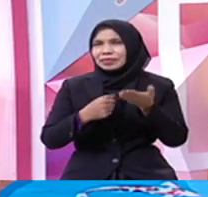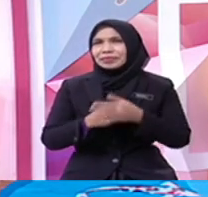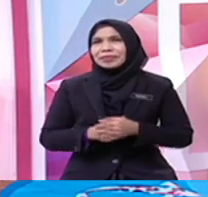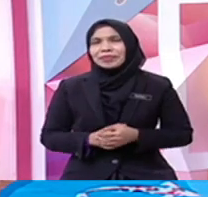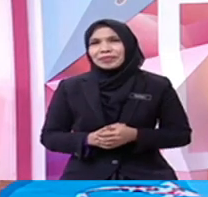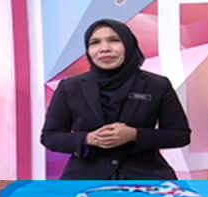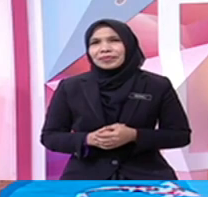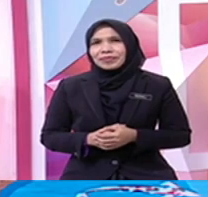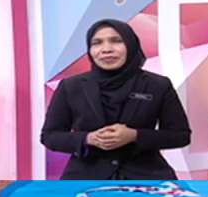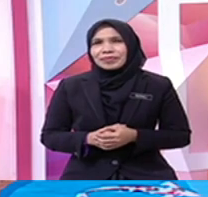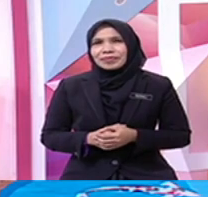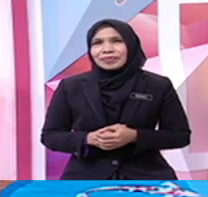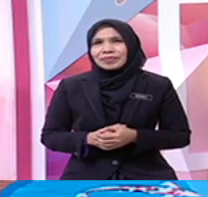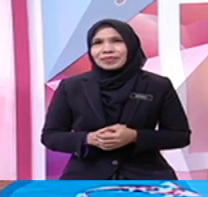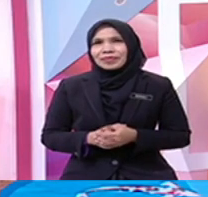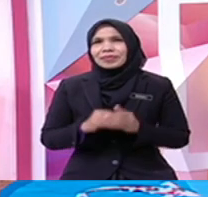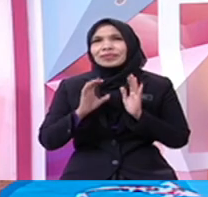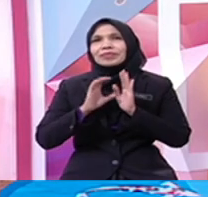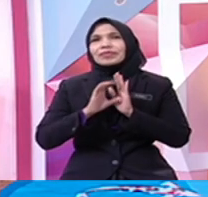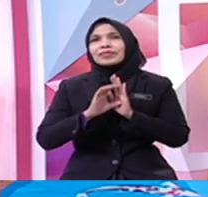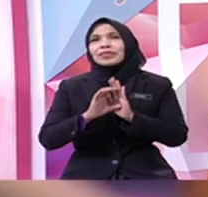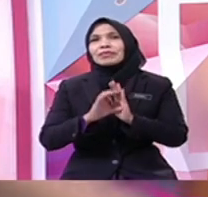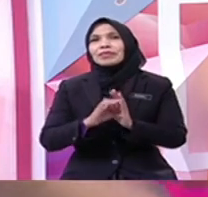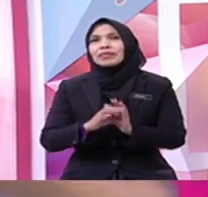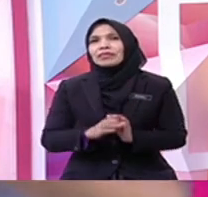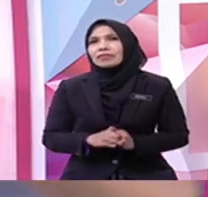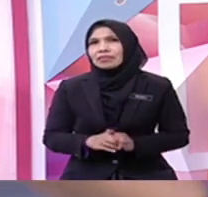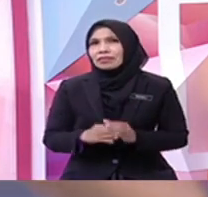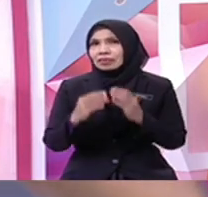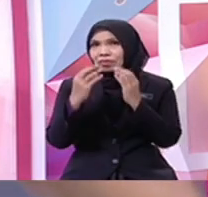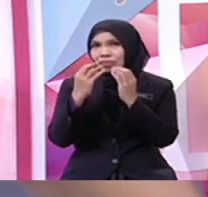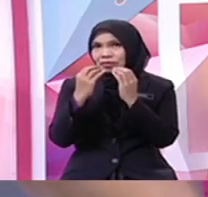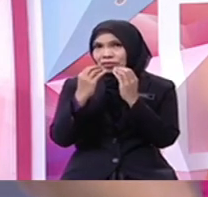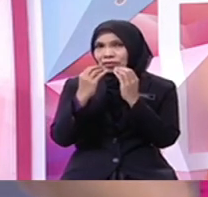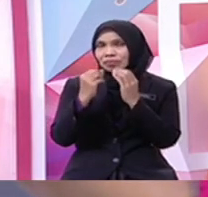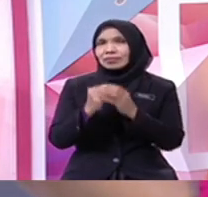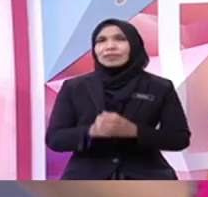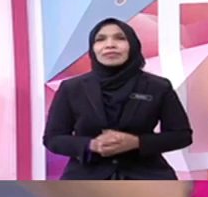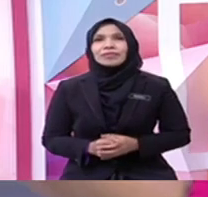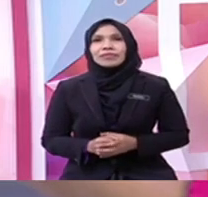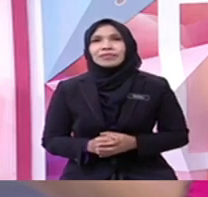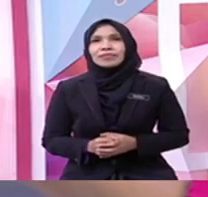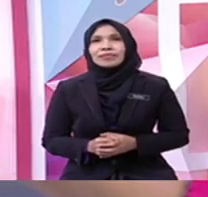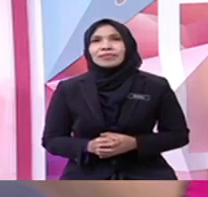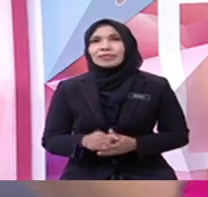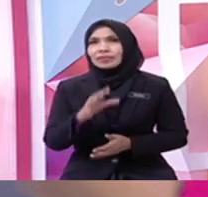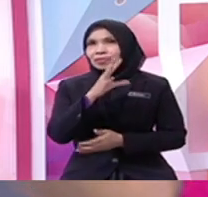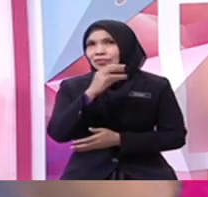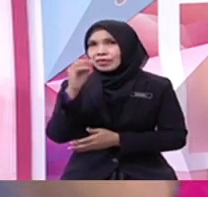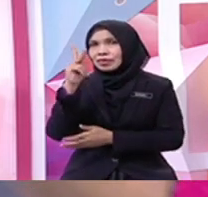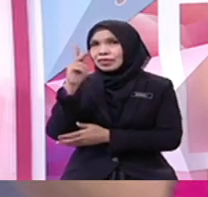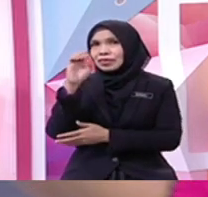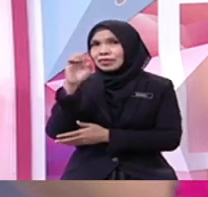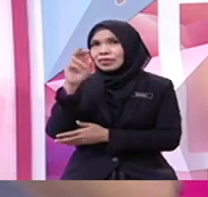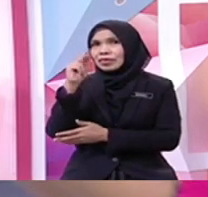ini gambabg dan kentang goreng sego kisu makanan yang berhasiat